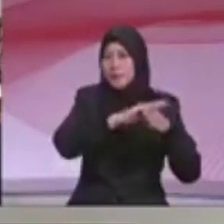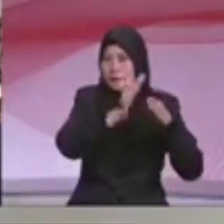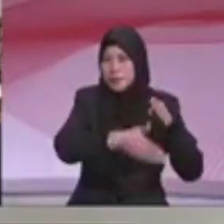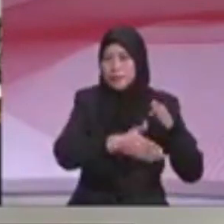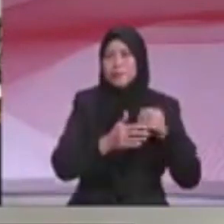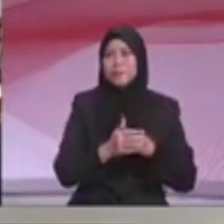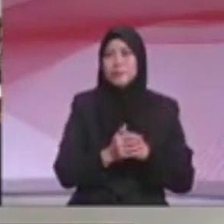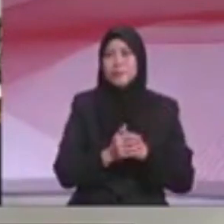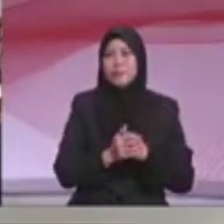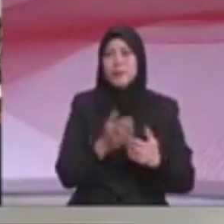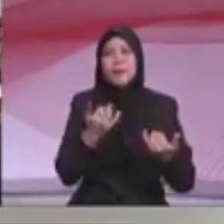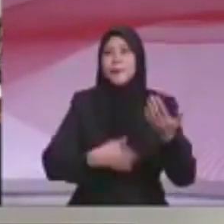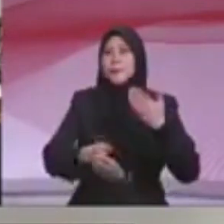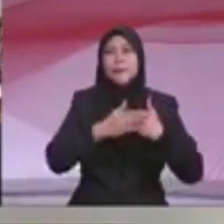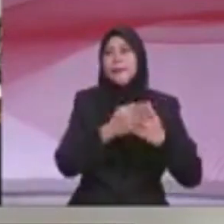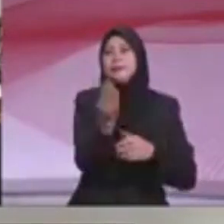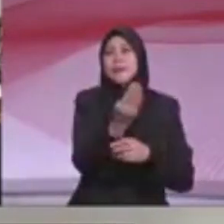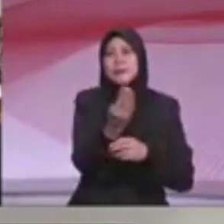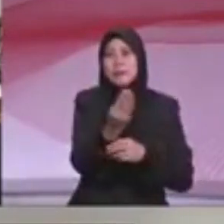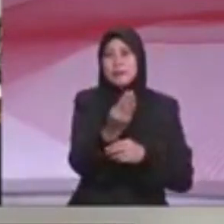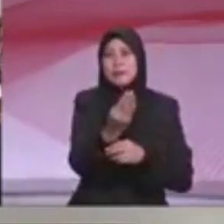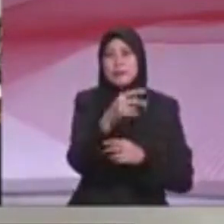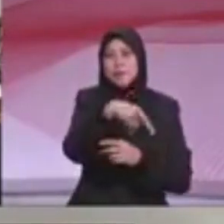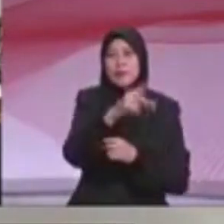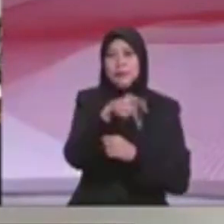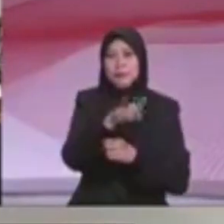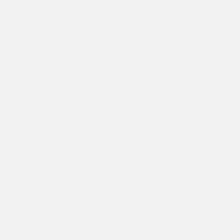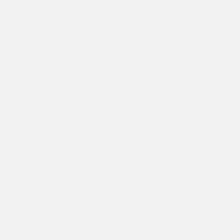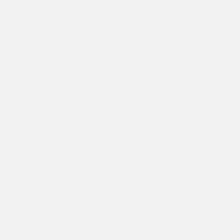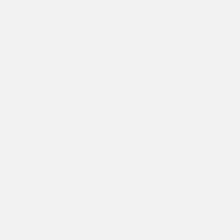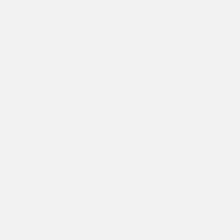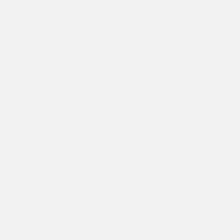PKPB dan balik kepada asal iaitu PKPB.